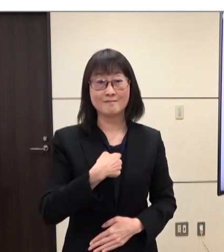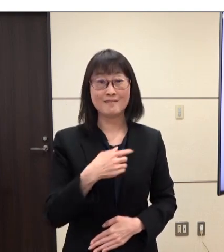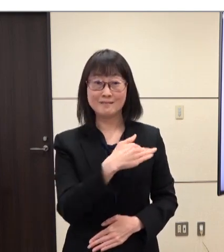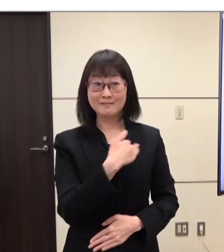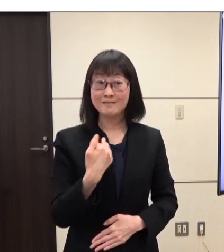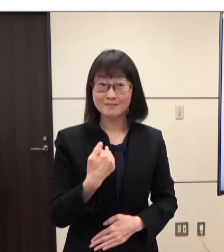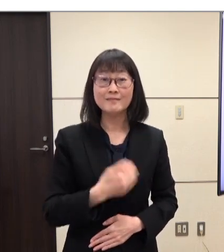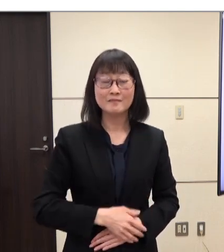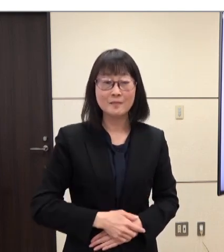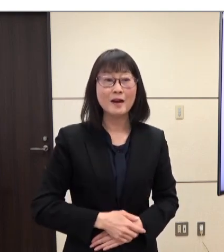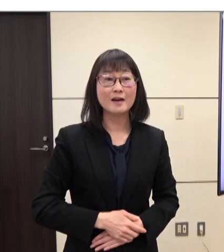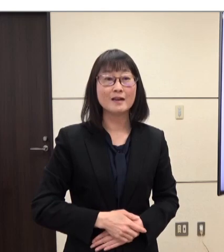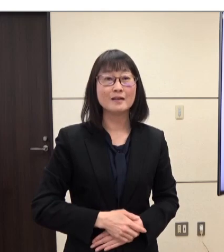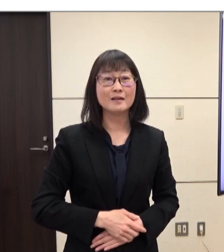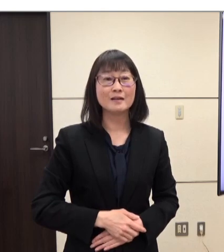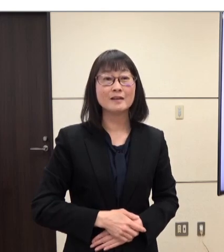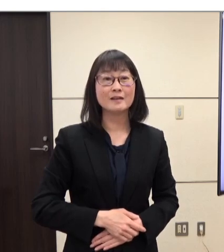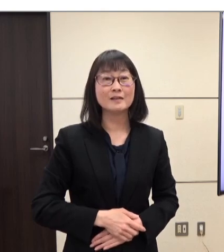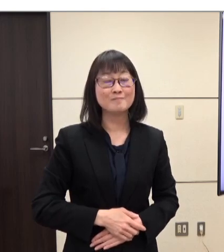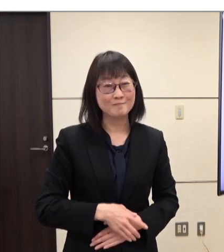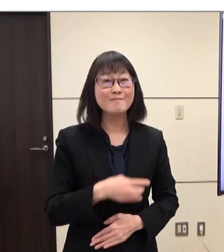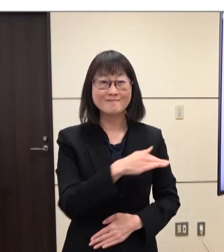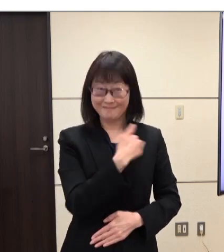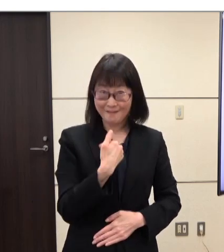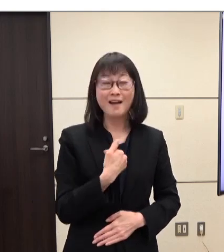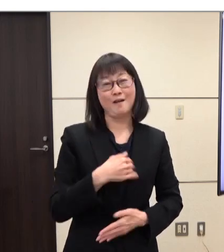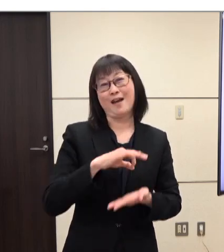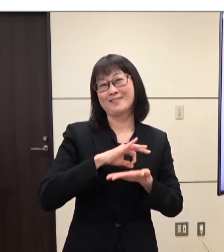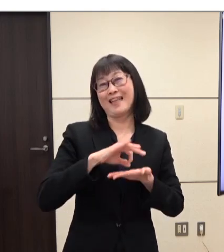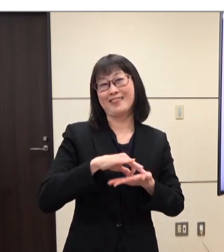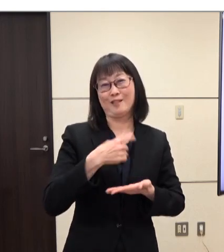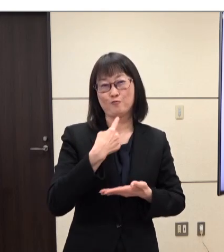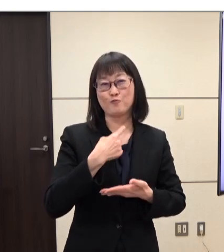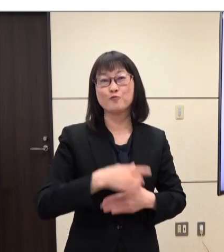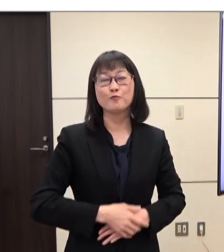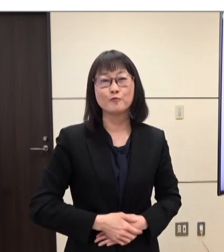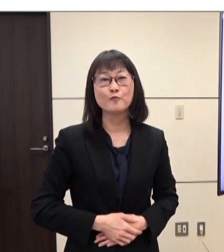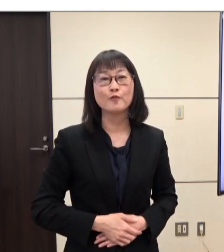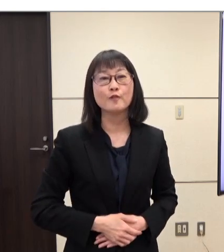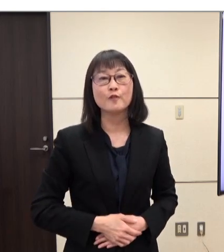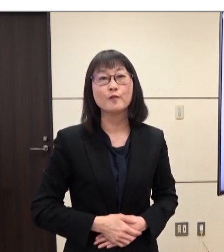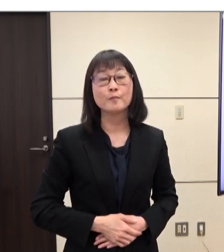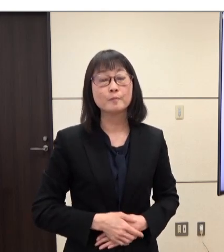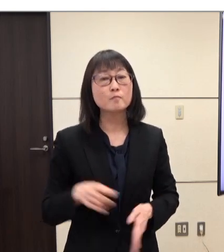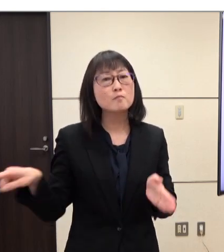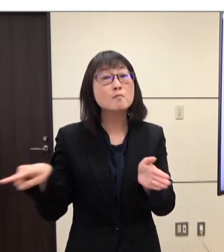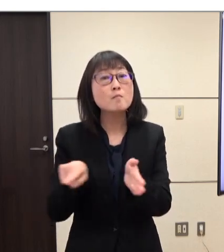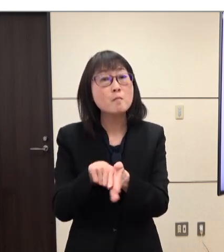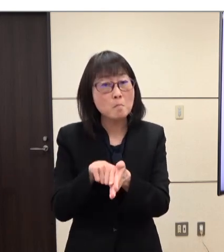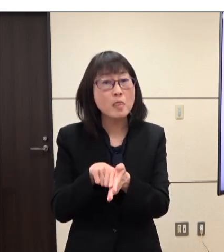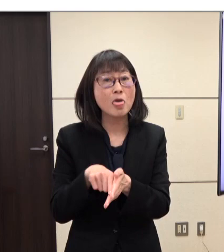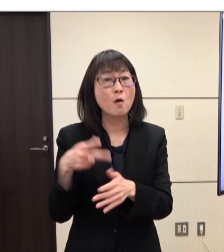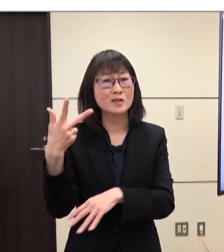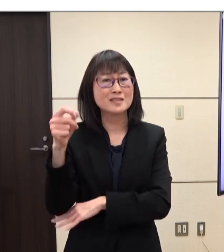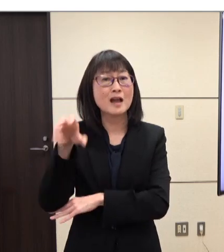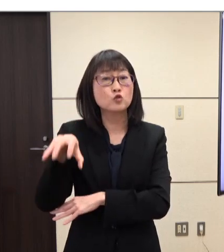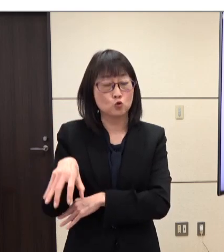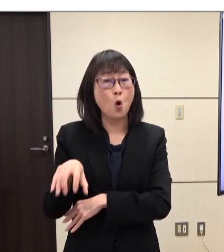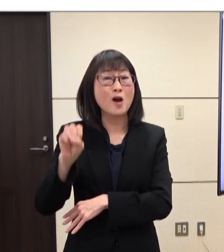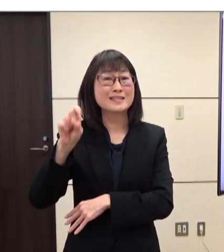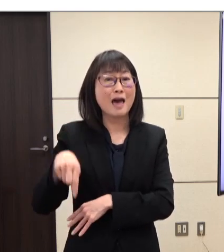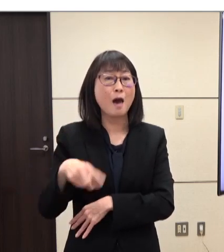でに使用しております。まあ従来は市役所のサーバーでやってたんですけども、今